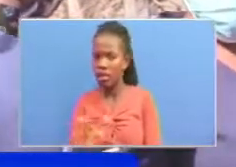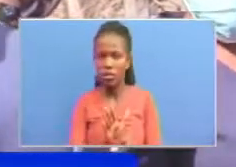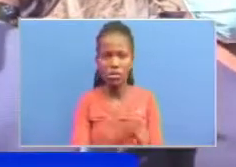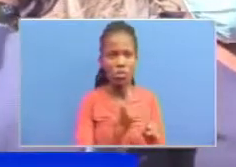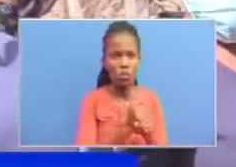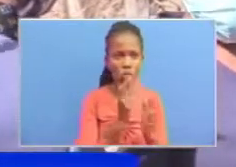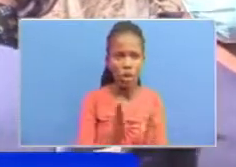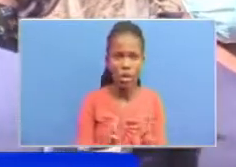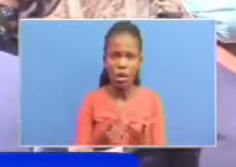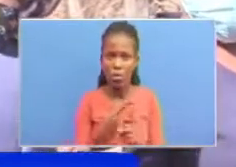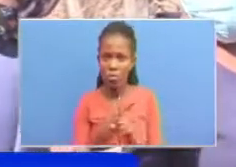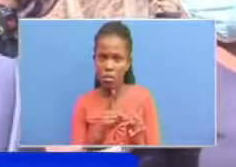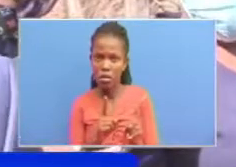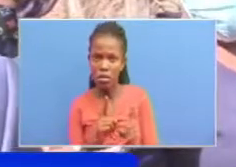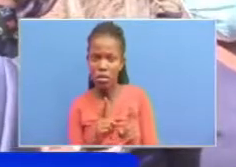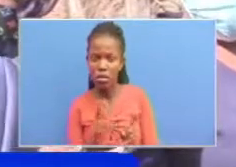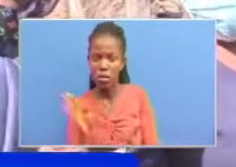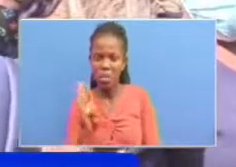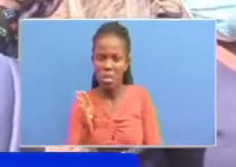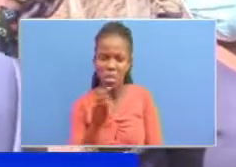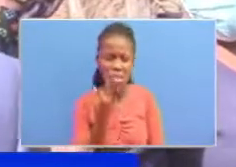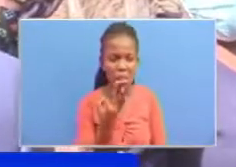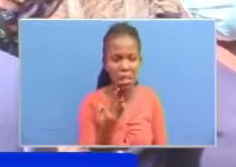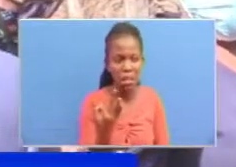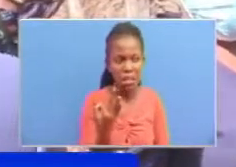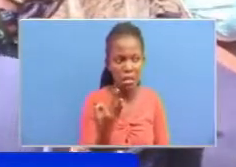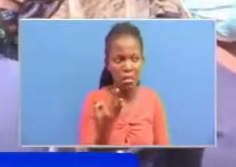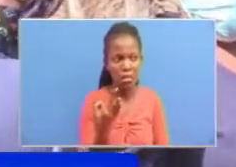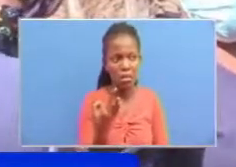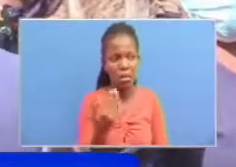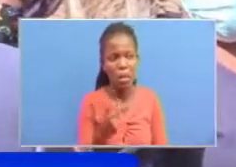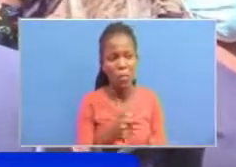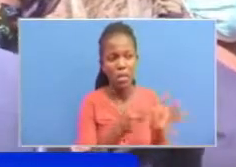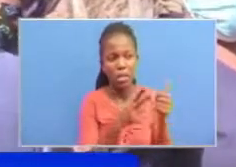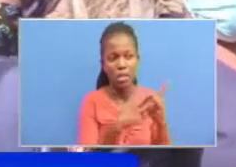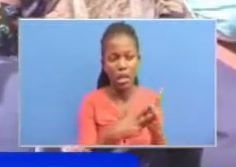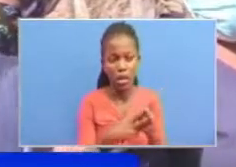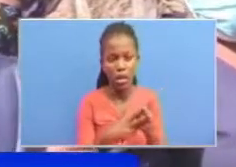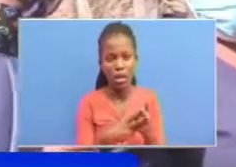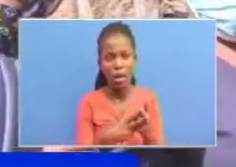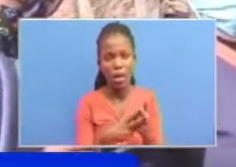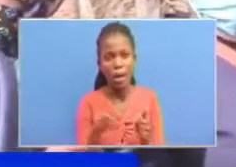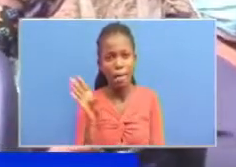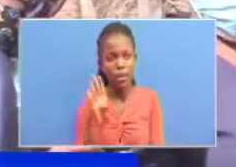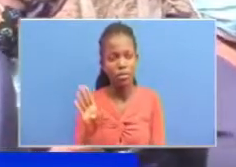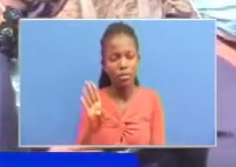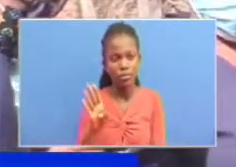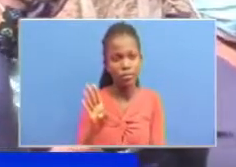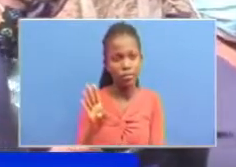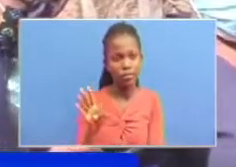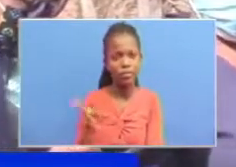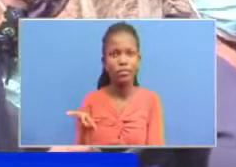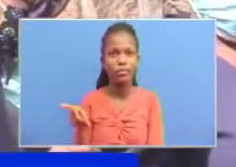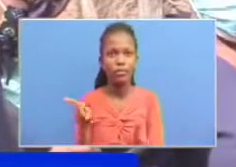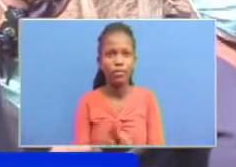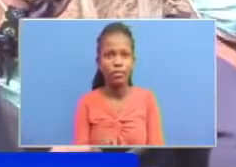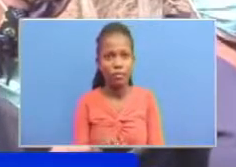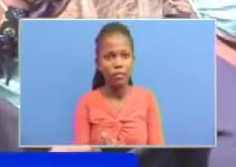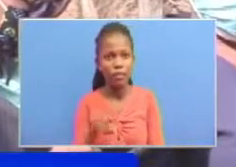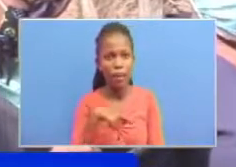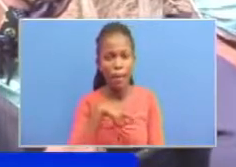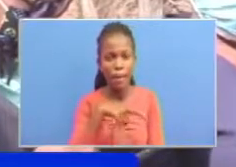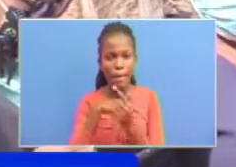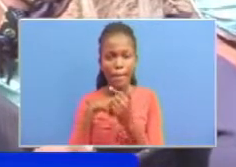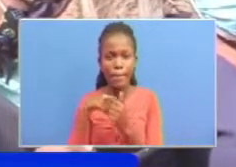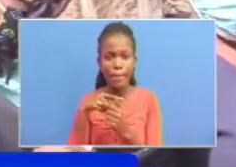ile ingeta billion itatu nukuta monza 3.7 billion na sio ni sio yoi